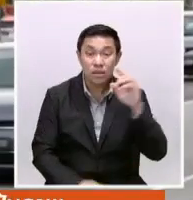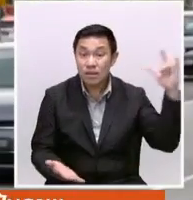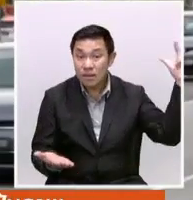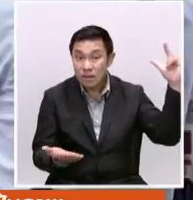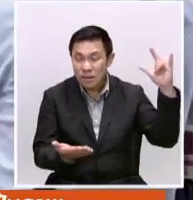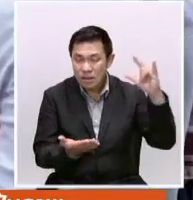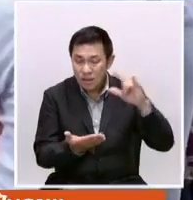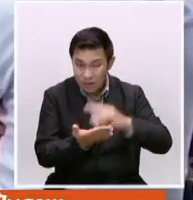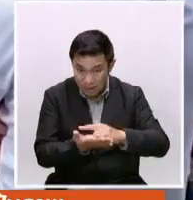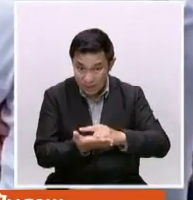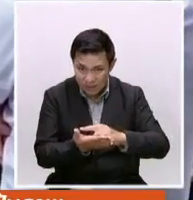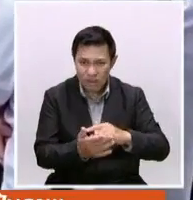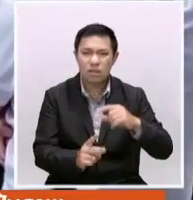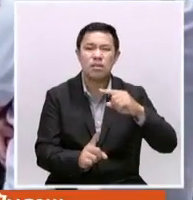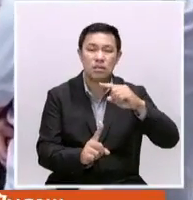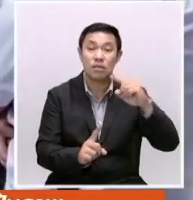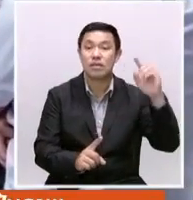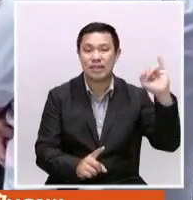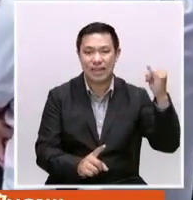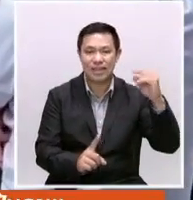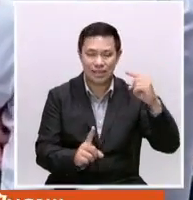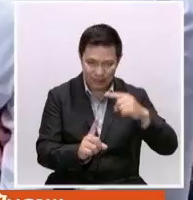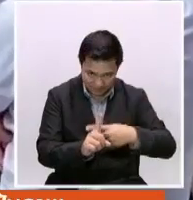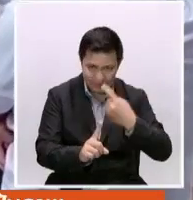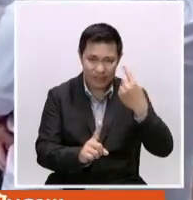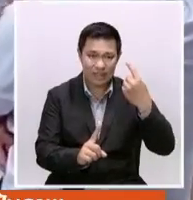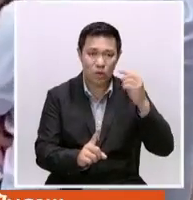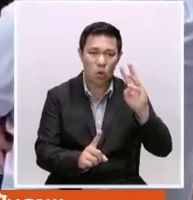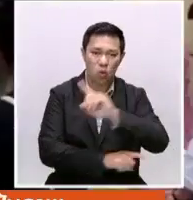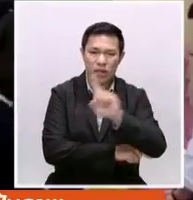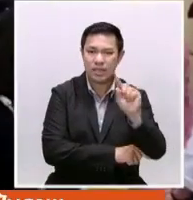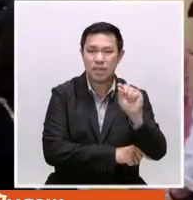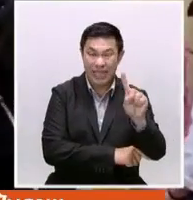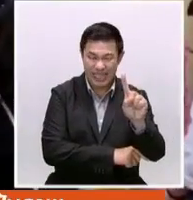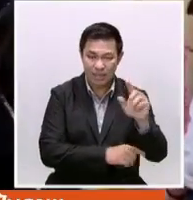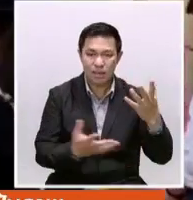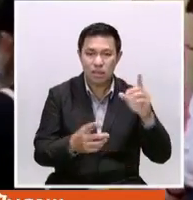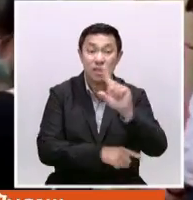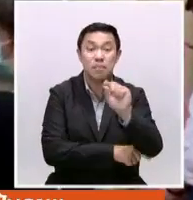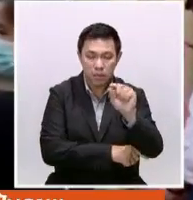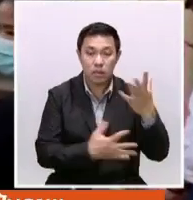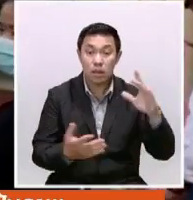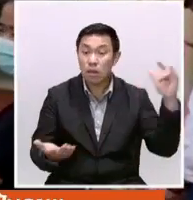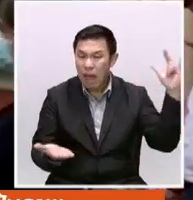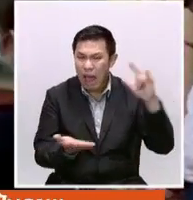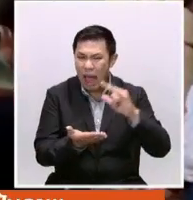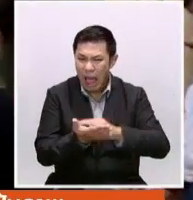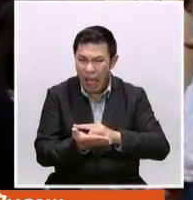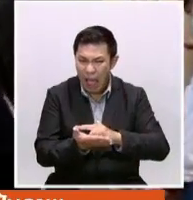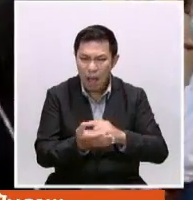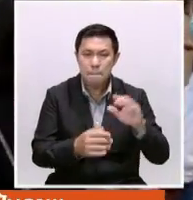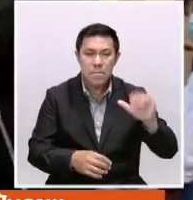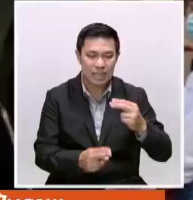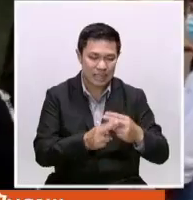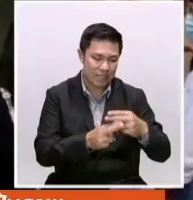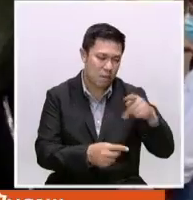20มิถุนายนนะครับขณะนี้ถูกรักษาแบบแยกเดี่ยวในโรงพยาบาลที่เมืองปูซาน ห่างจากกรุงโซเมืองหลวงของเกาหลี